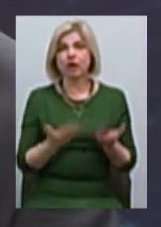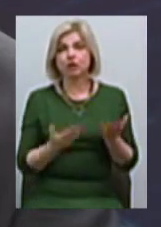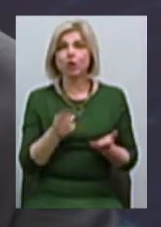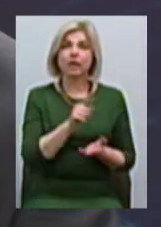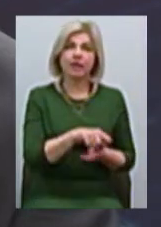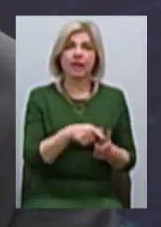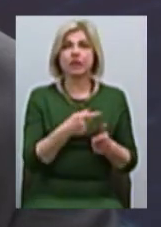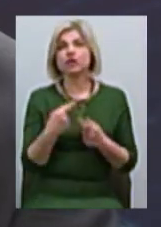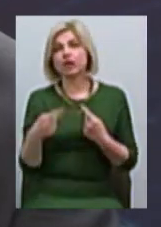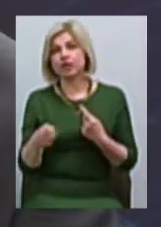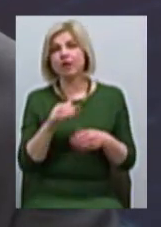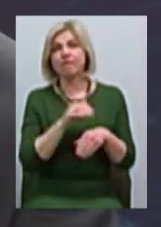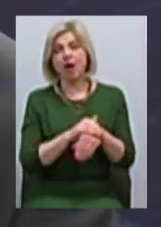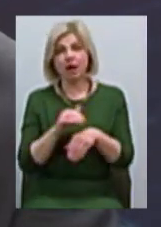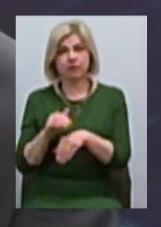інші факти